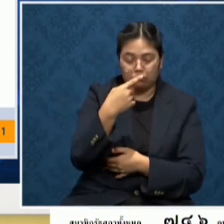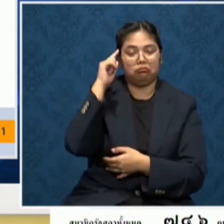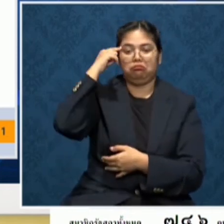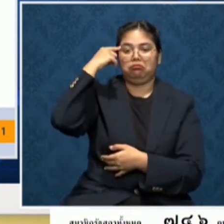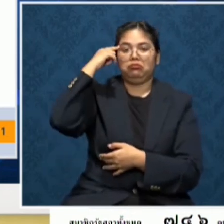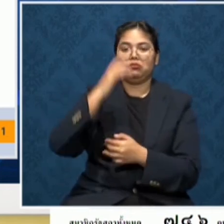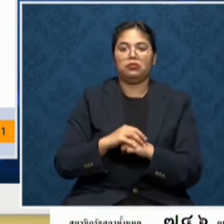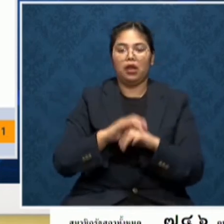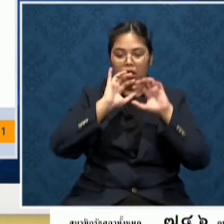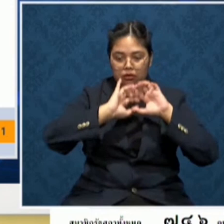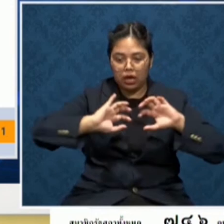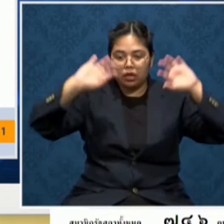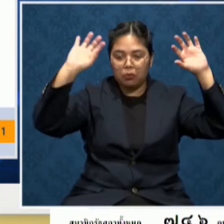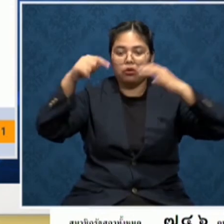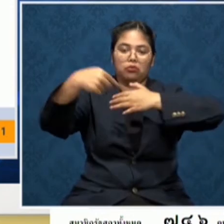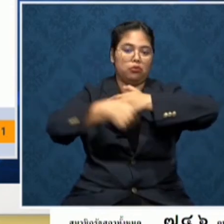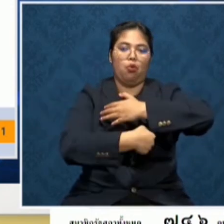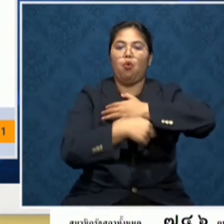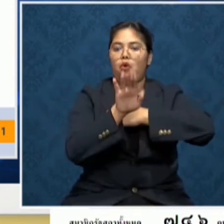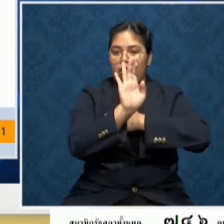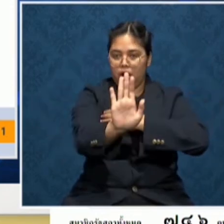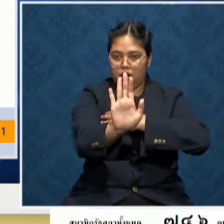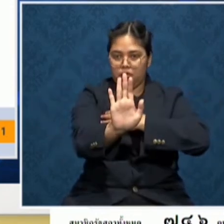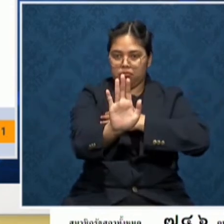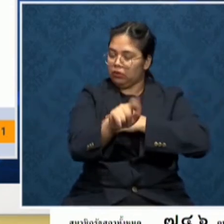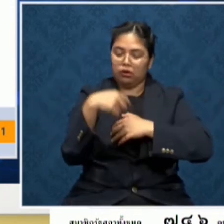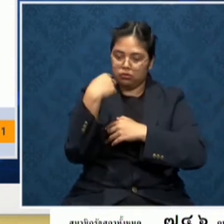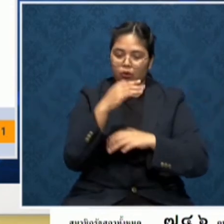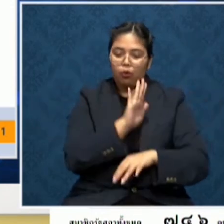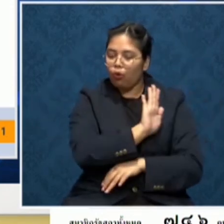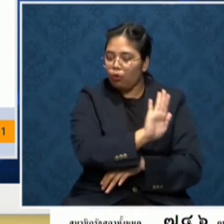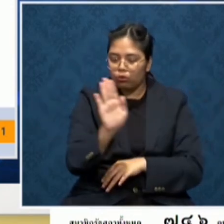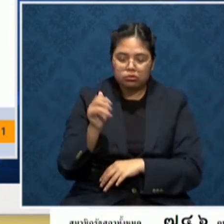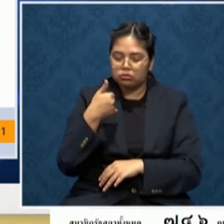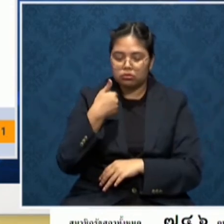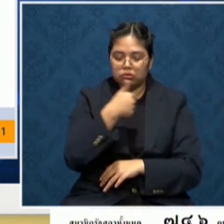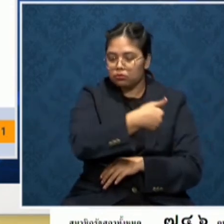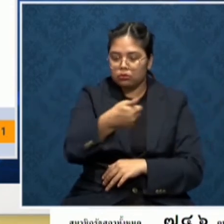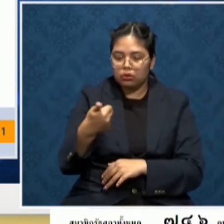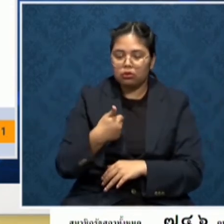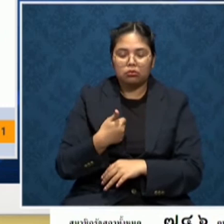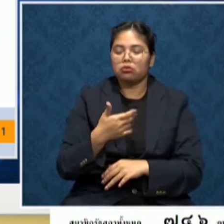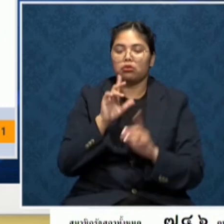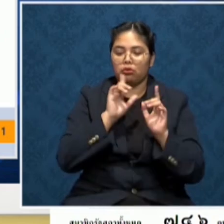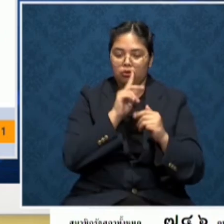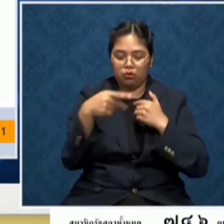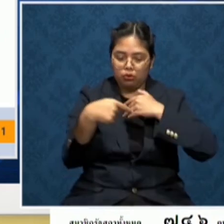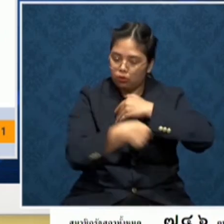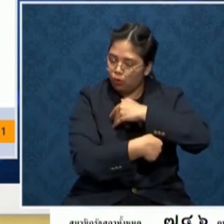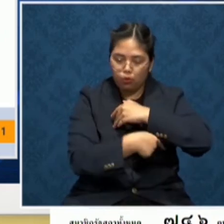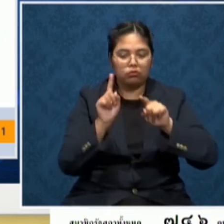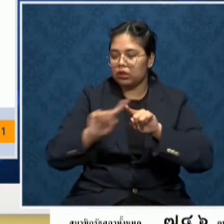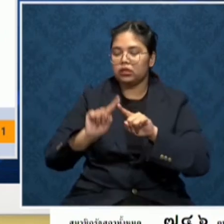บาลของท่านต้องไม่โกงครับและไม่ยอมให้ใครโกงไม่ว่าจะเป็นการโกงในลักษณะใด